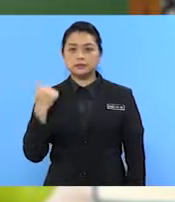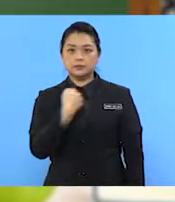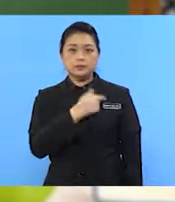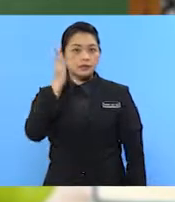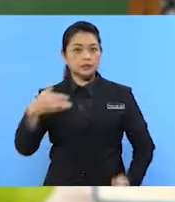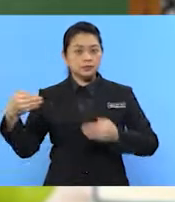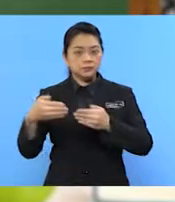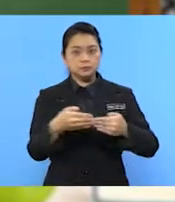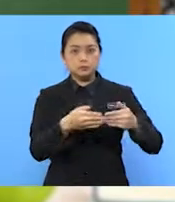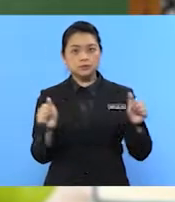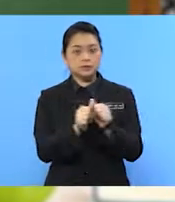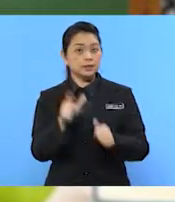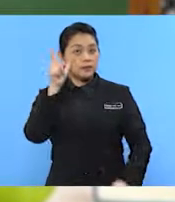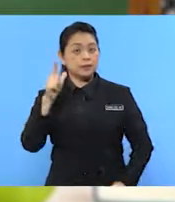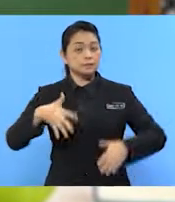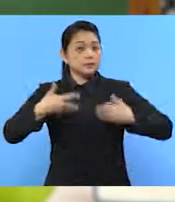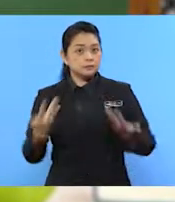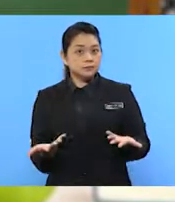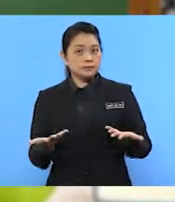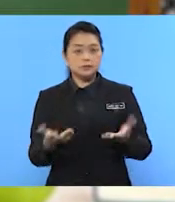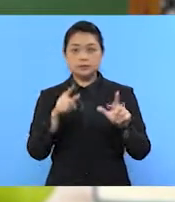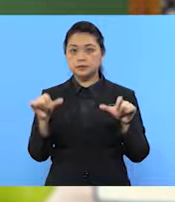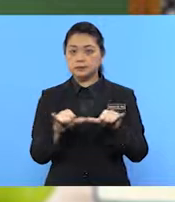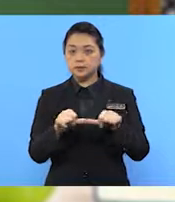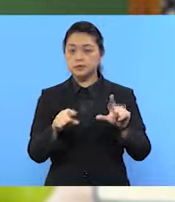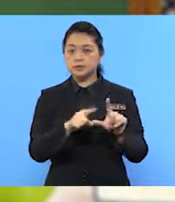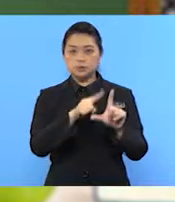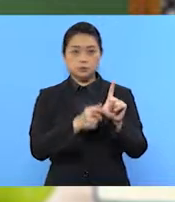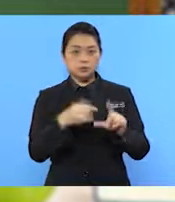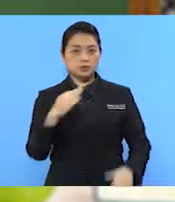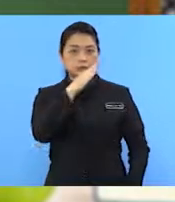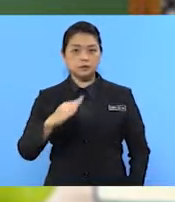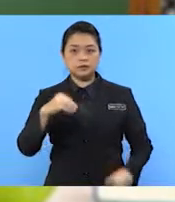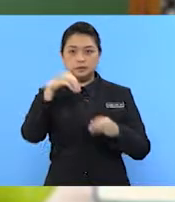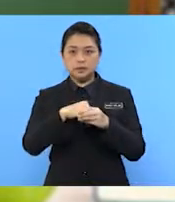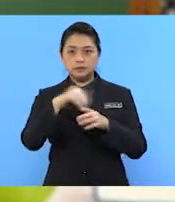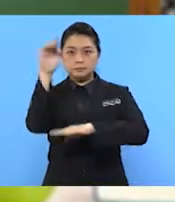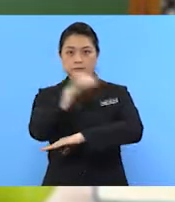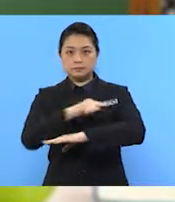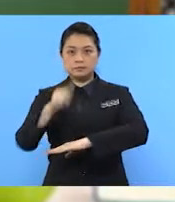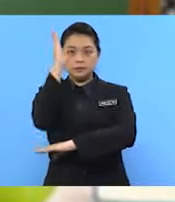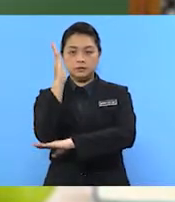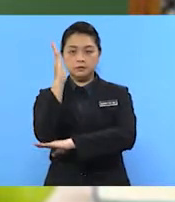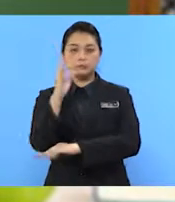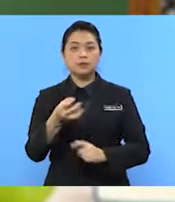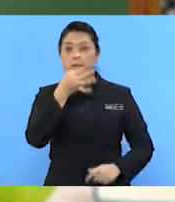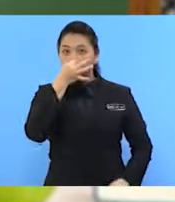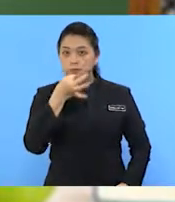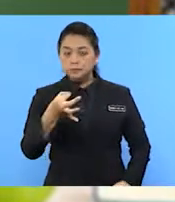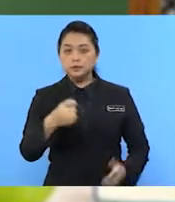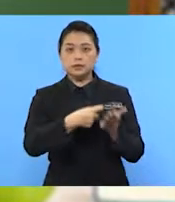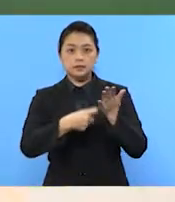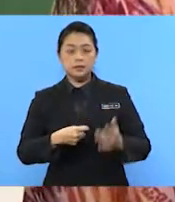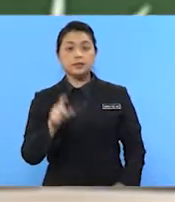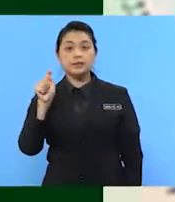teruskan dengan melihat bagaimanakah saiz sudut tirus dalam segitiga bersudut tegak mempengaruhi nilai